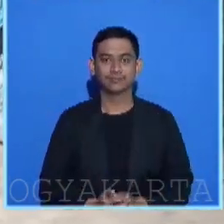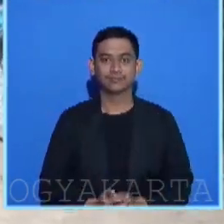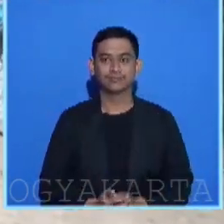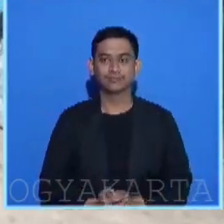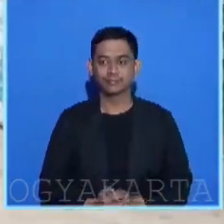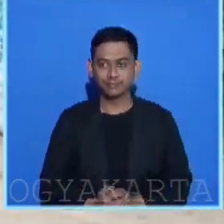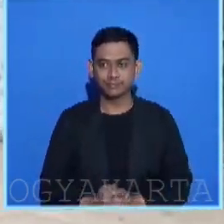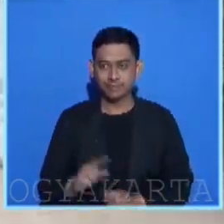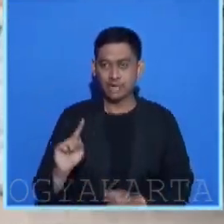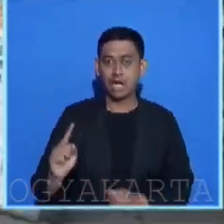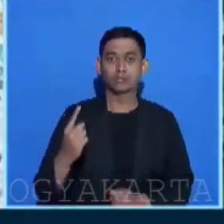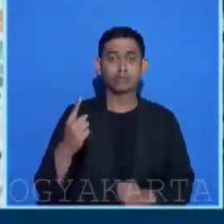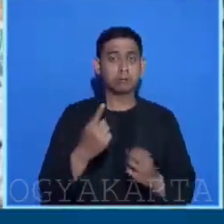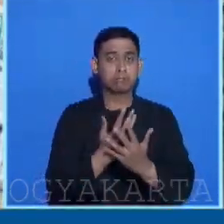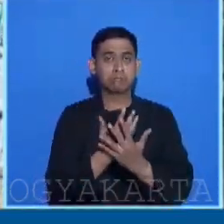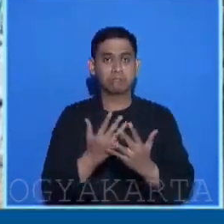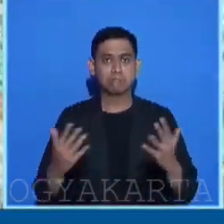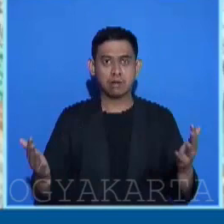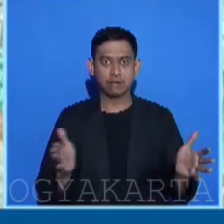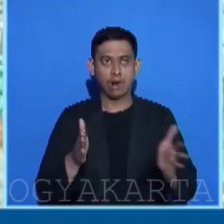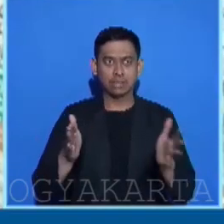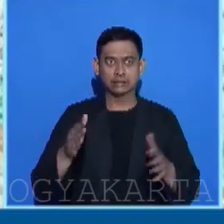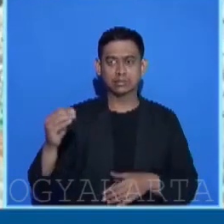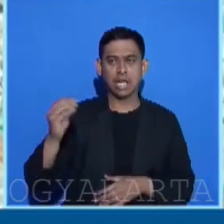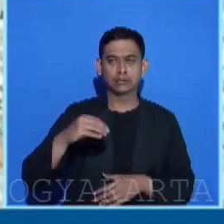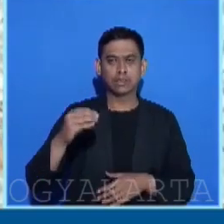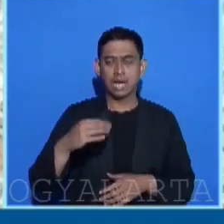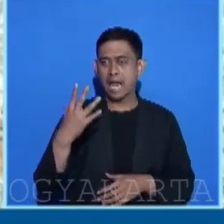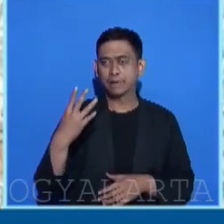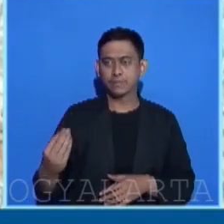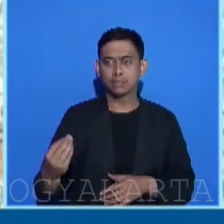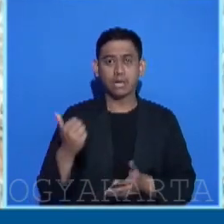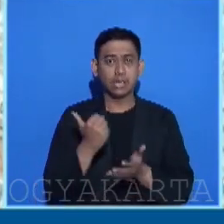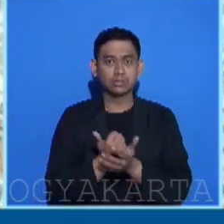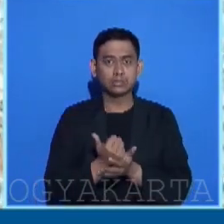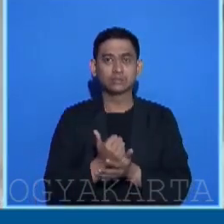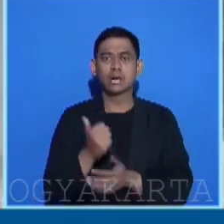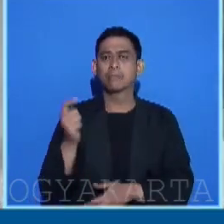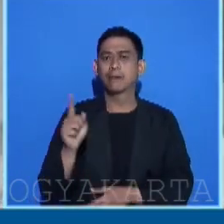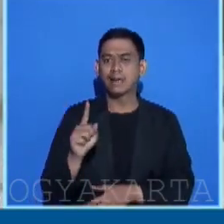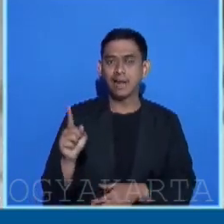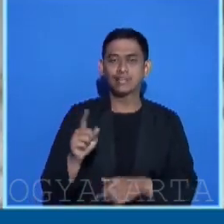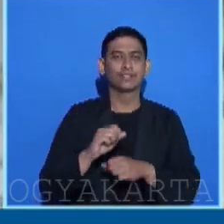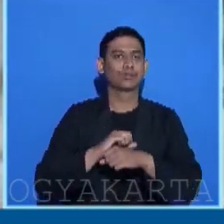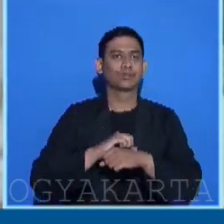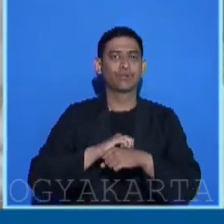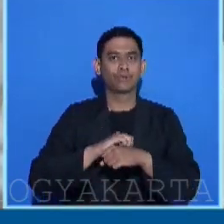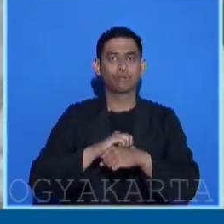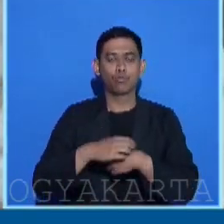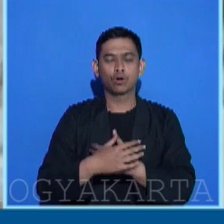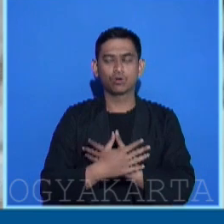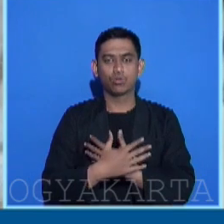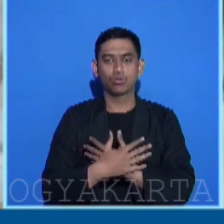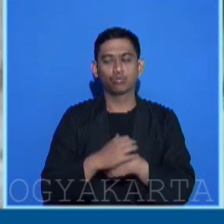Salah sawene warga ingkang ngingah ayam buras inggih menika kemina saking dusun Segajih Kalurahan Hargotirto Kapaniwon Kokap Kulon